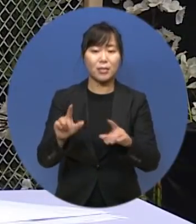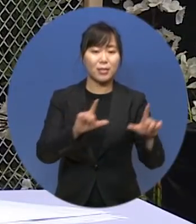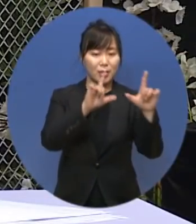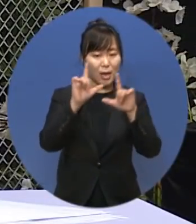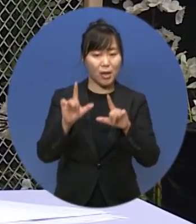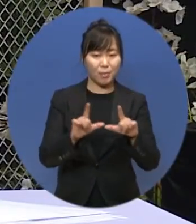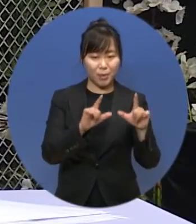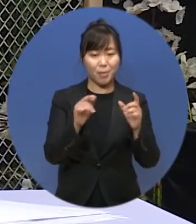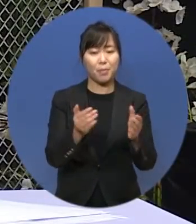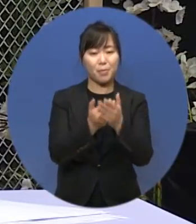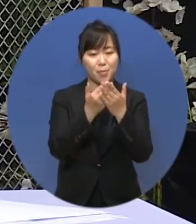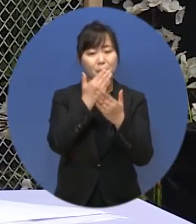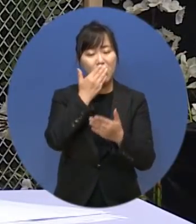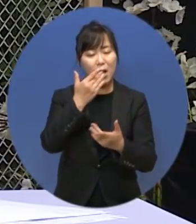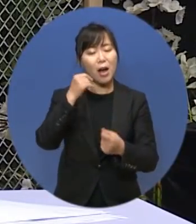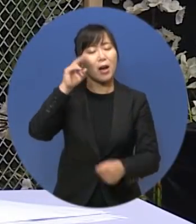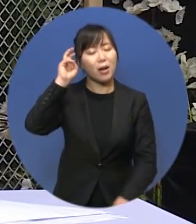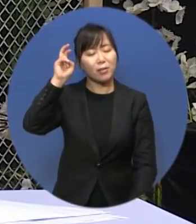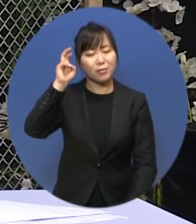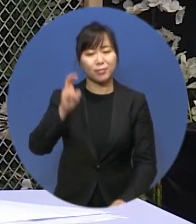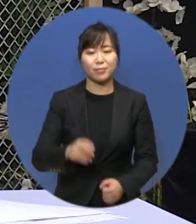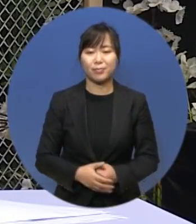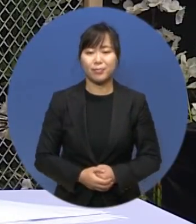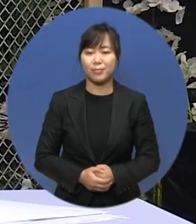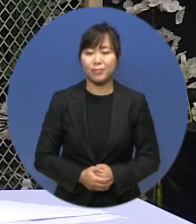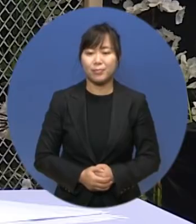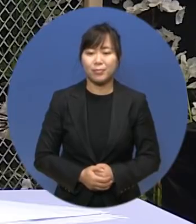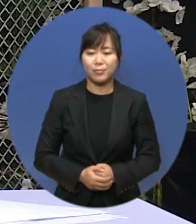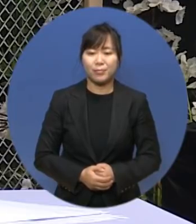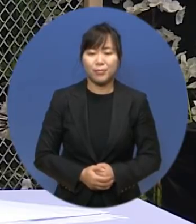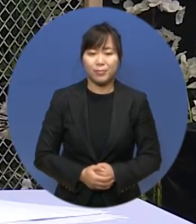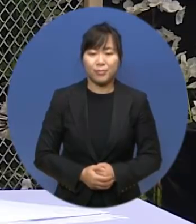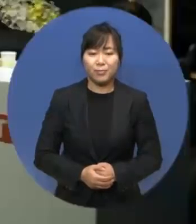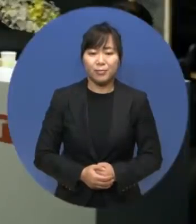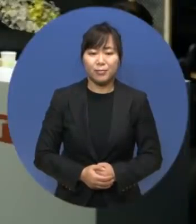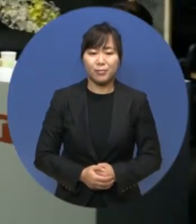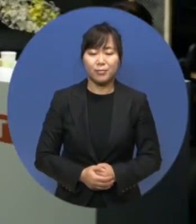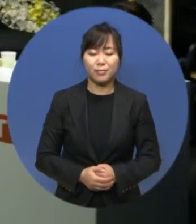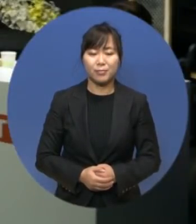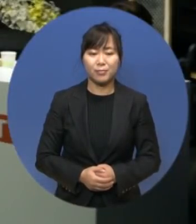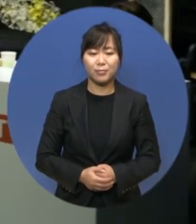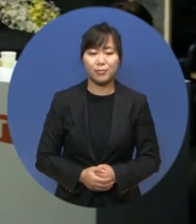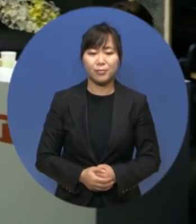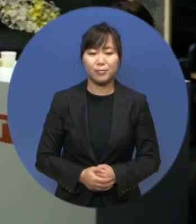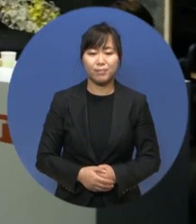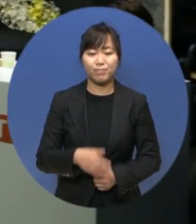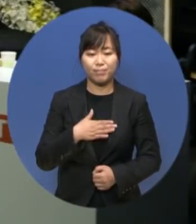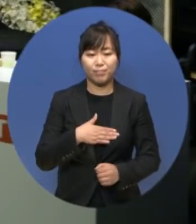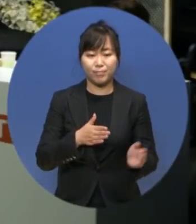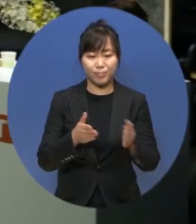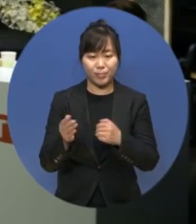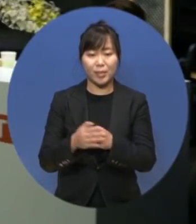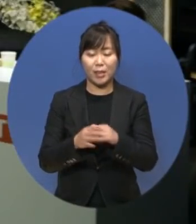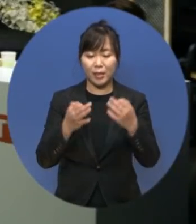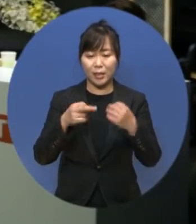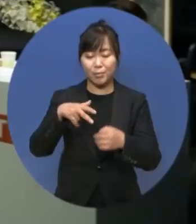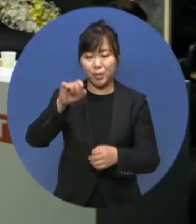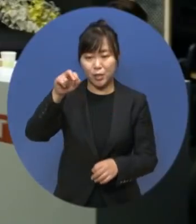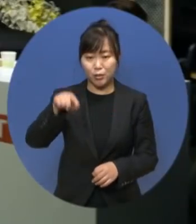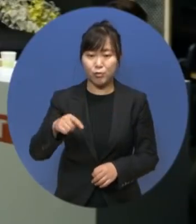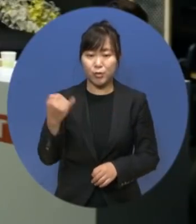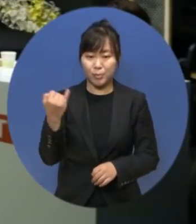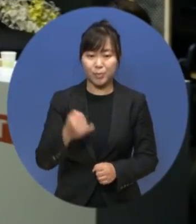질이 향상될 수 있겠다 그런 생각을 해봅니다. 네, 알겠습니다. 네, A인의 김지수 대표님.